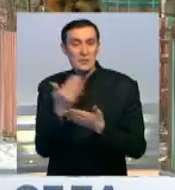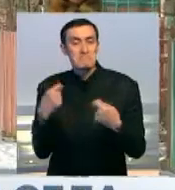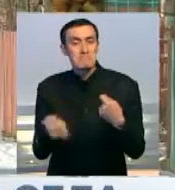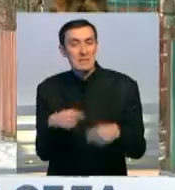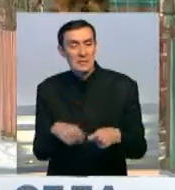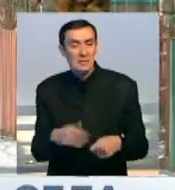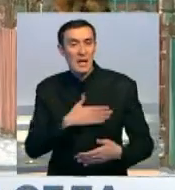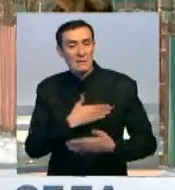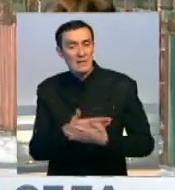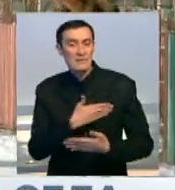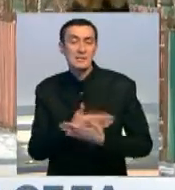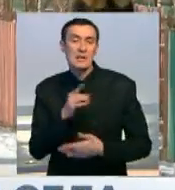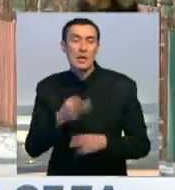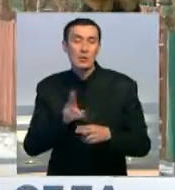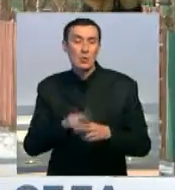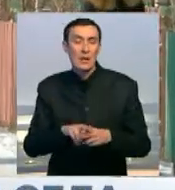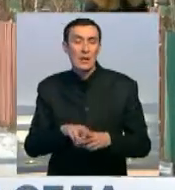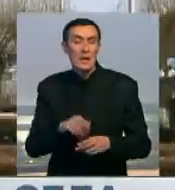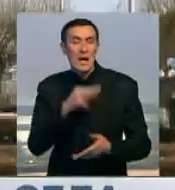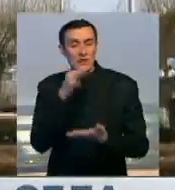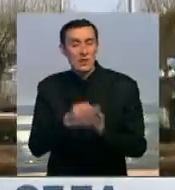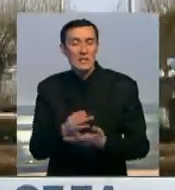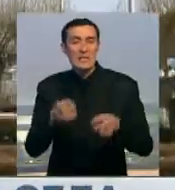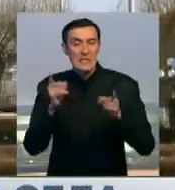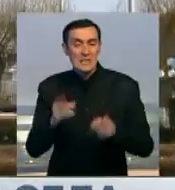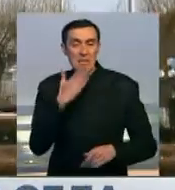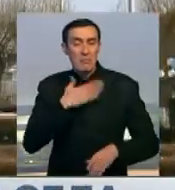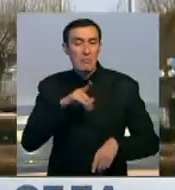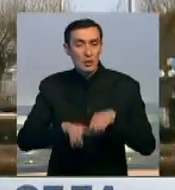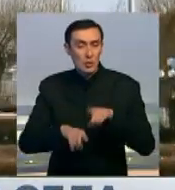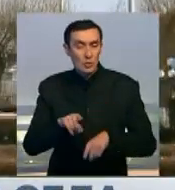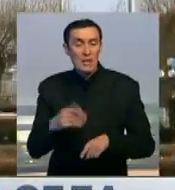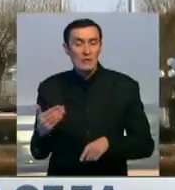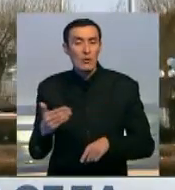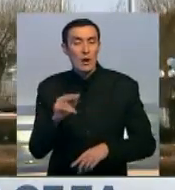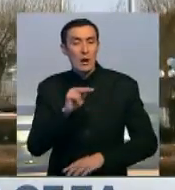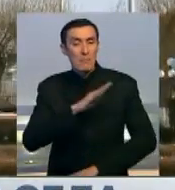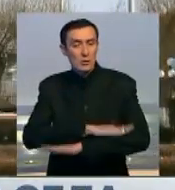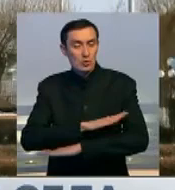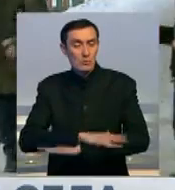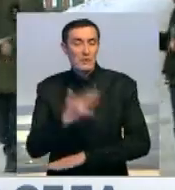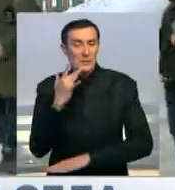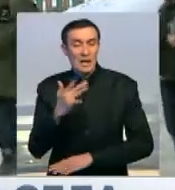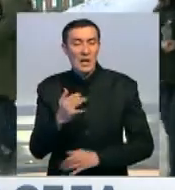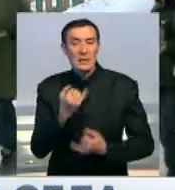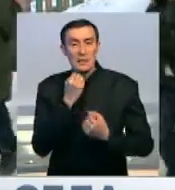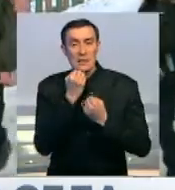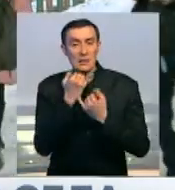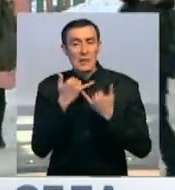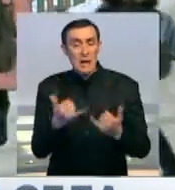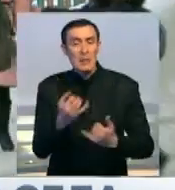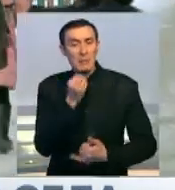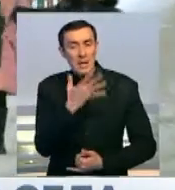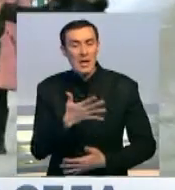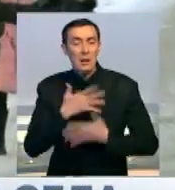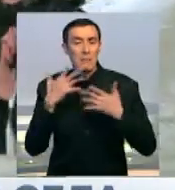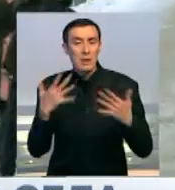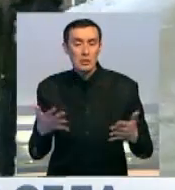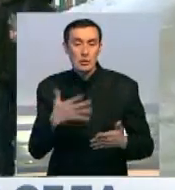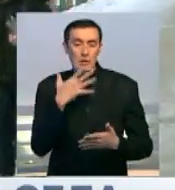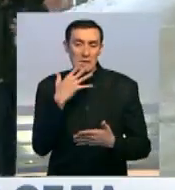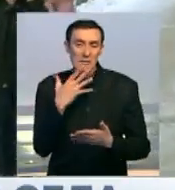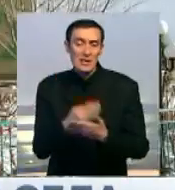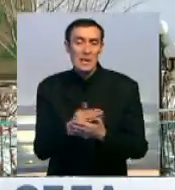бизнеса. Ответственности, которую несет истинный патриот, чьи поступки и мысли всегда направлены на благо своей большой и маленькой